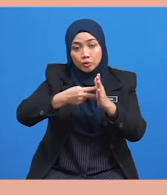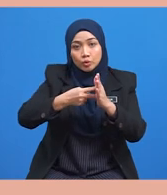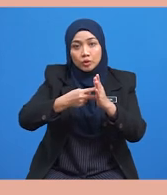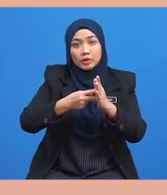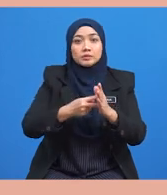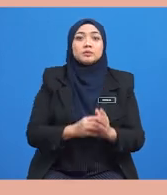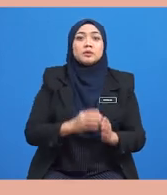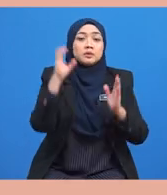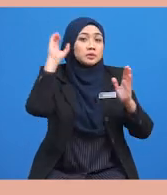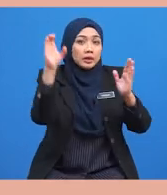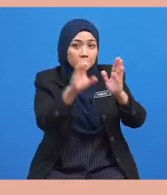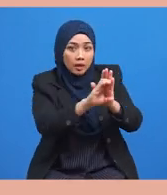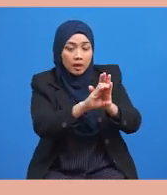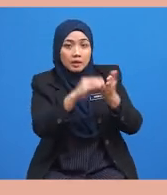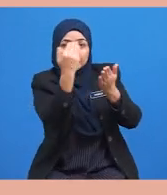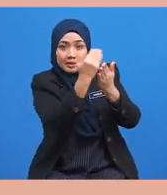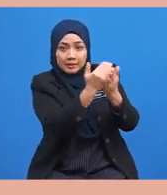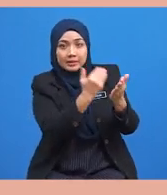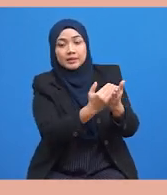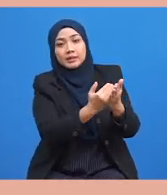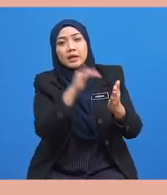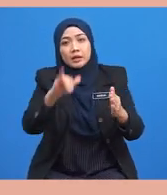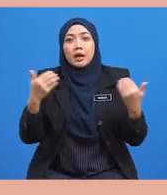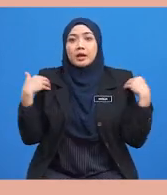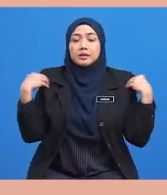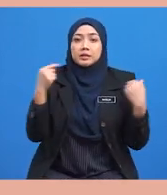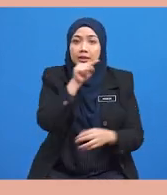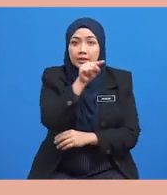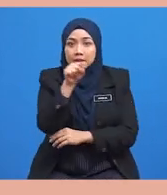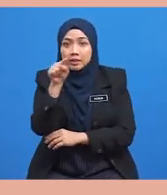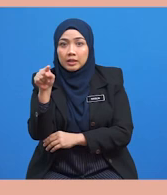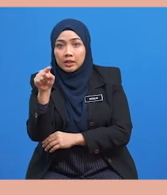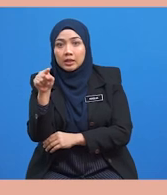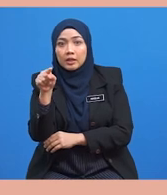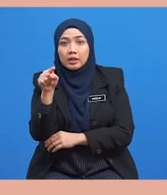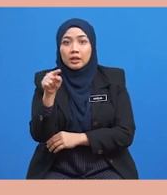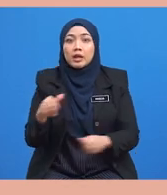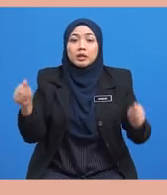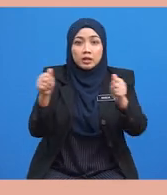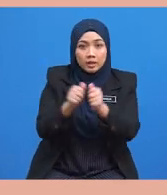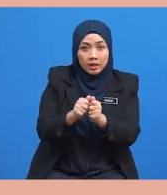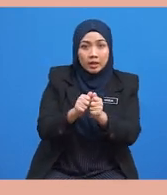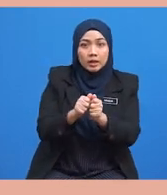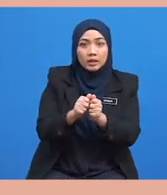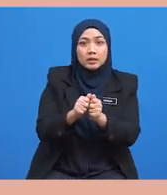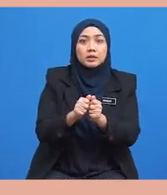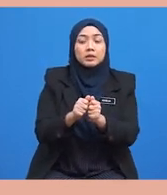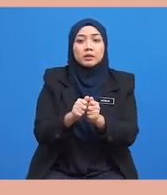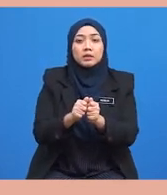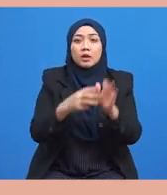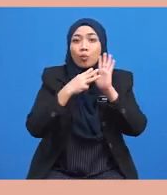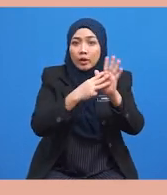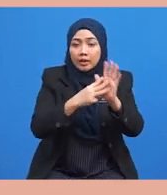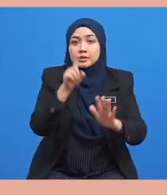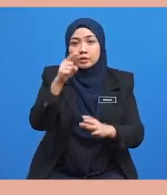yang mengandungi titik yang diplot dengan menggunakan skala seragam dan setiap titik mewakili satu